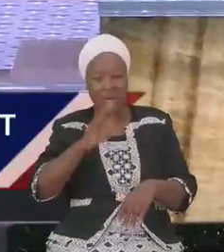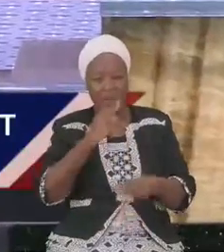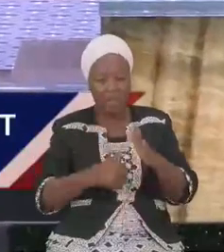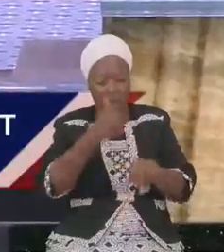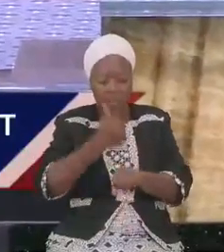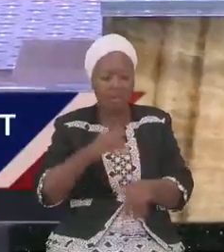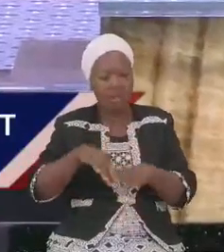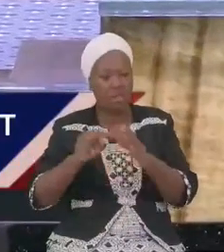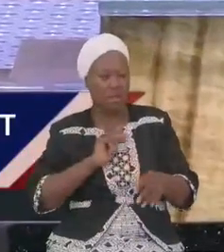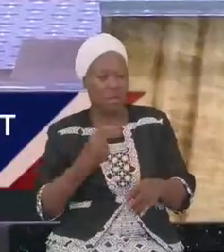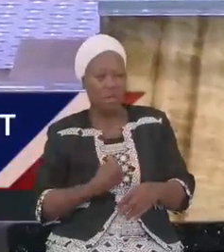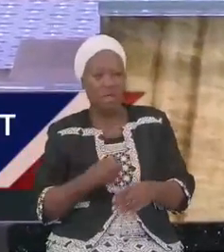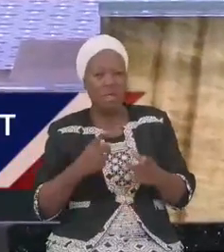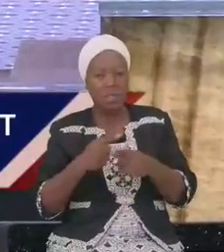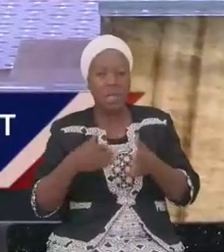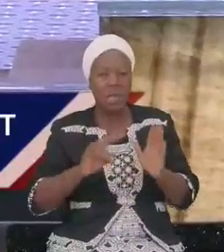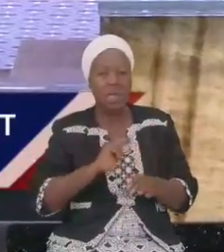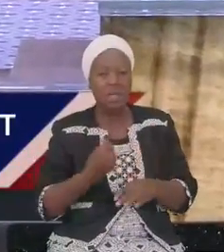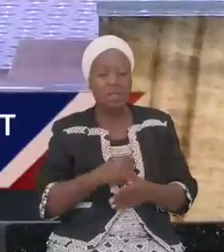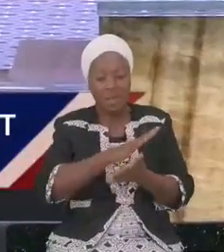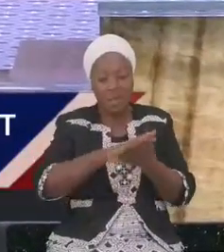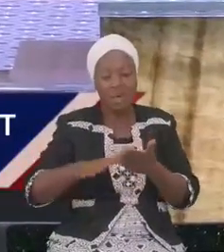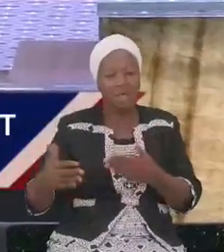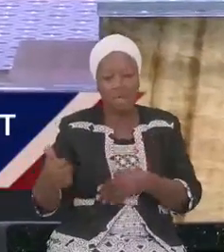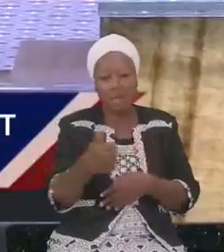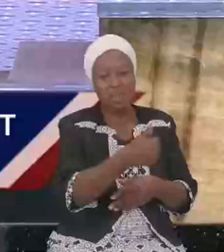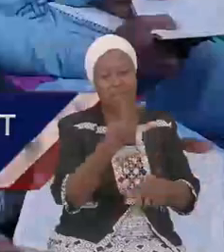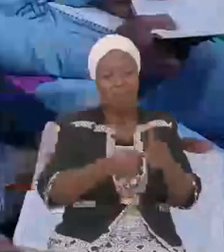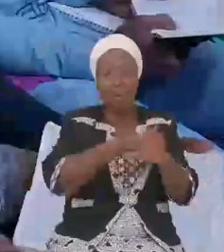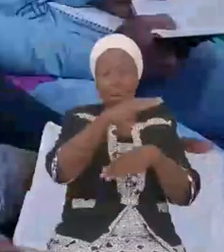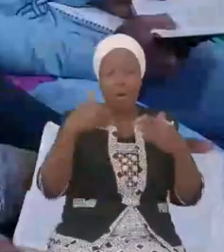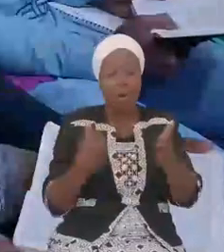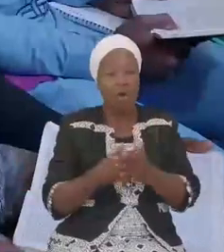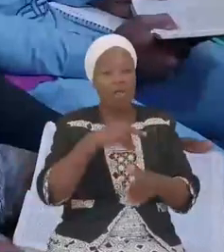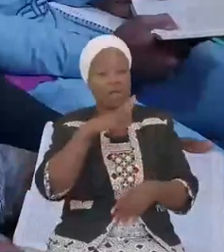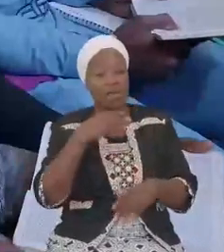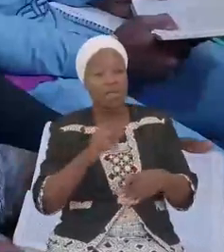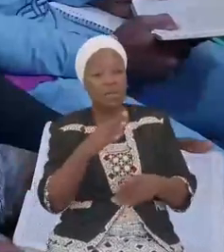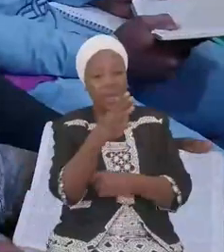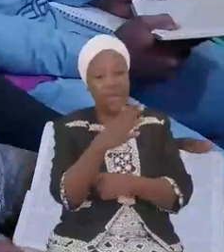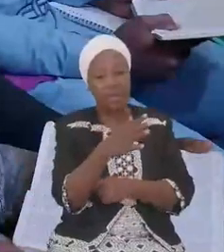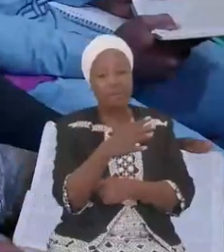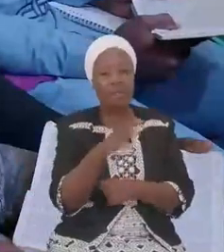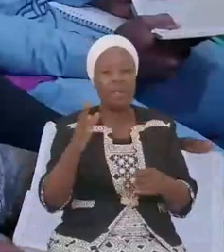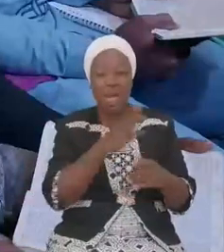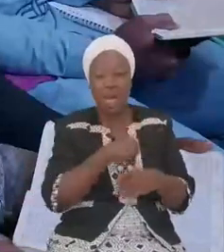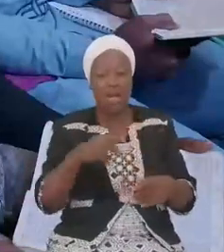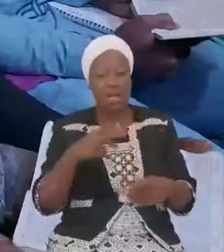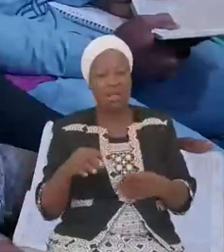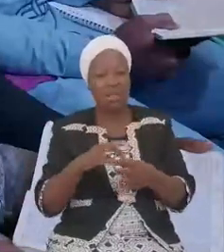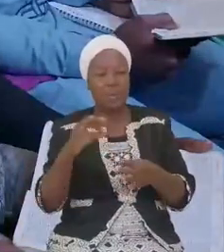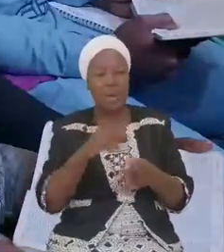nous. Et purifions-nous de toute souillure de la chair et de l'esprit